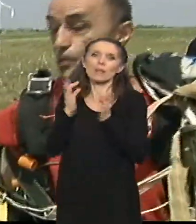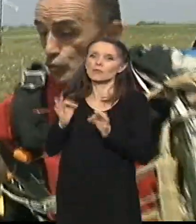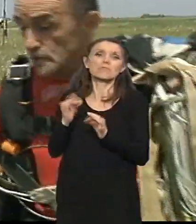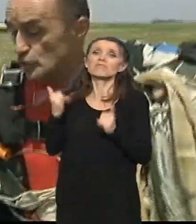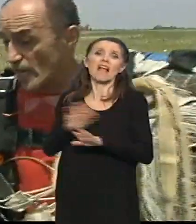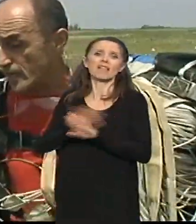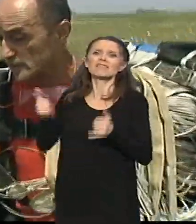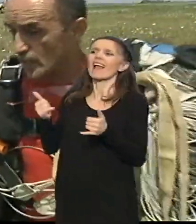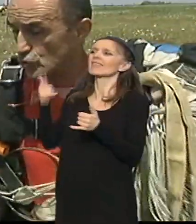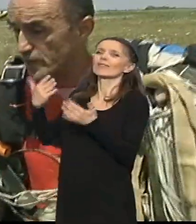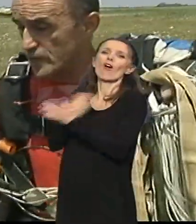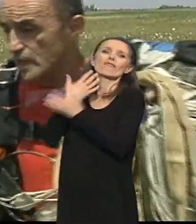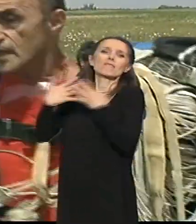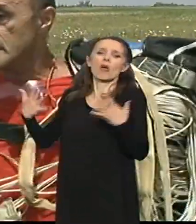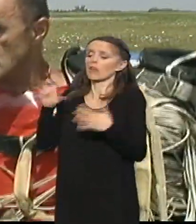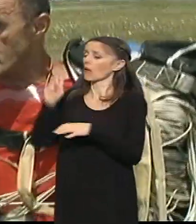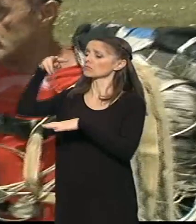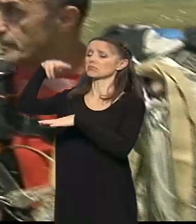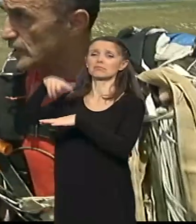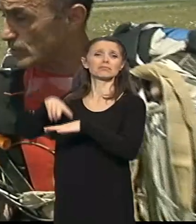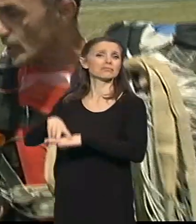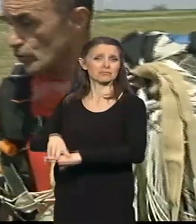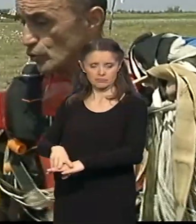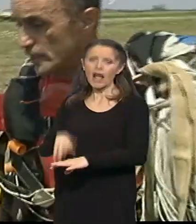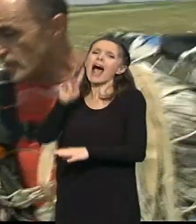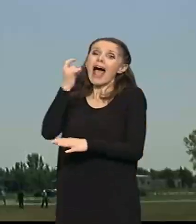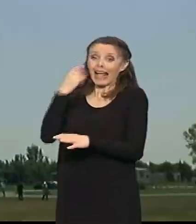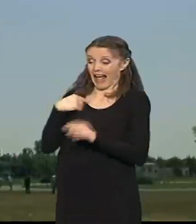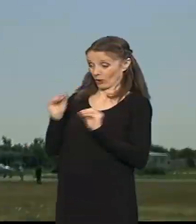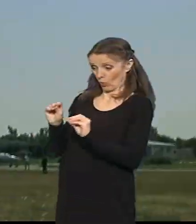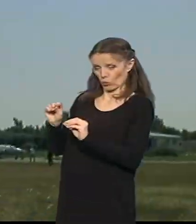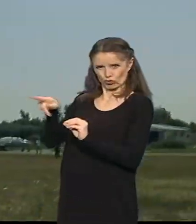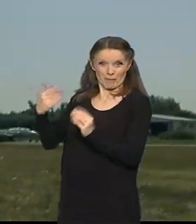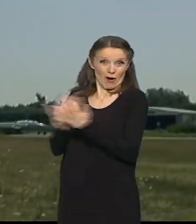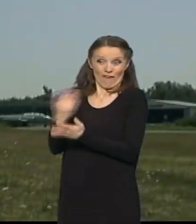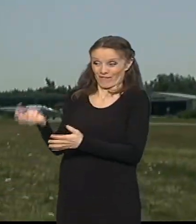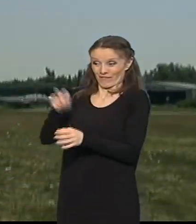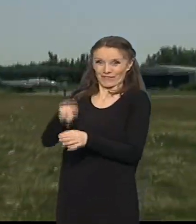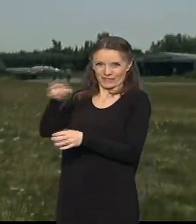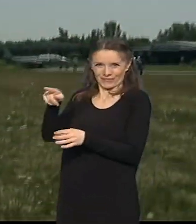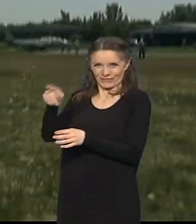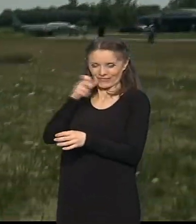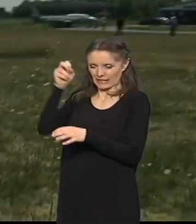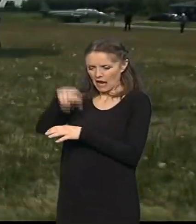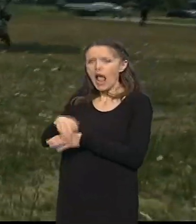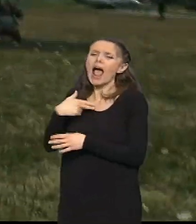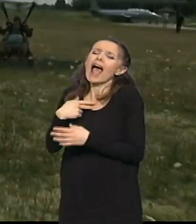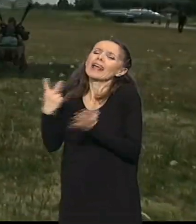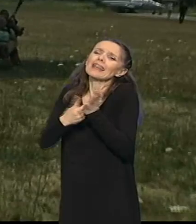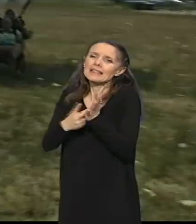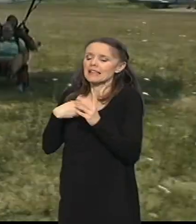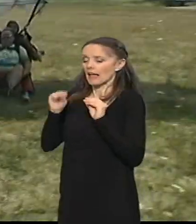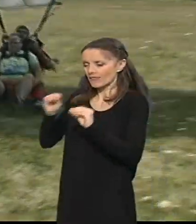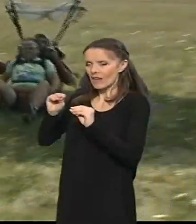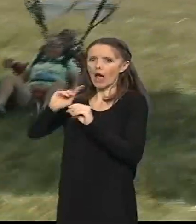Mi učimo đake kad skaču prvi i sa ovim modernim padobranom kako da urade, za slučaj da ne urade dobro to